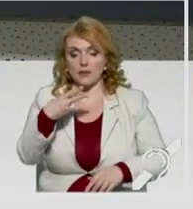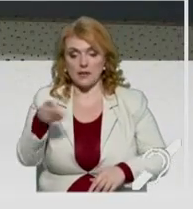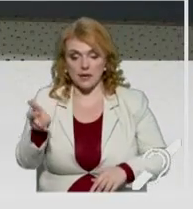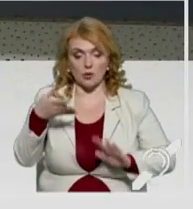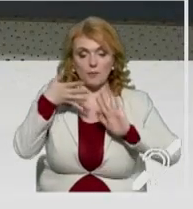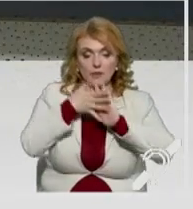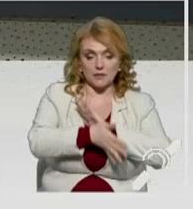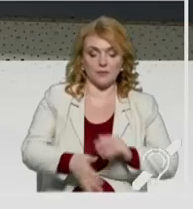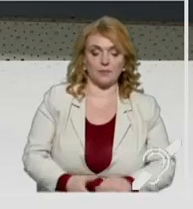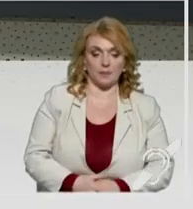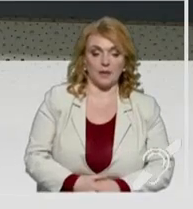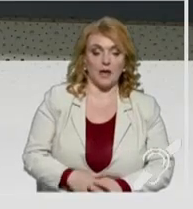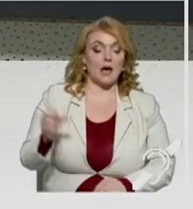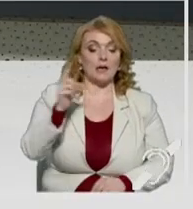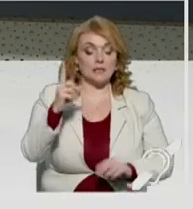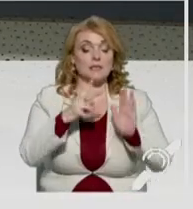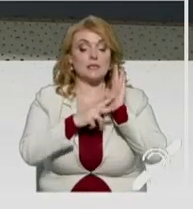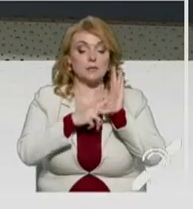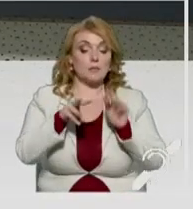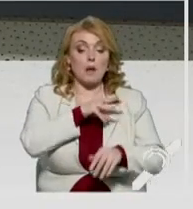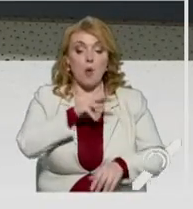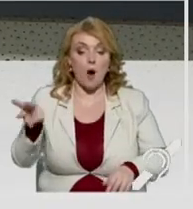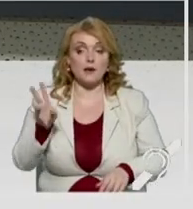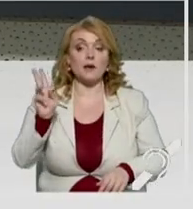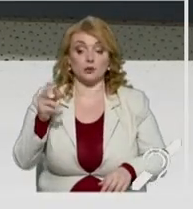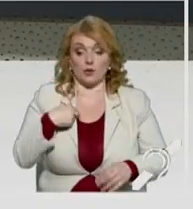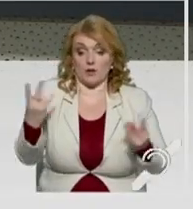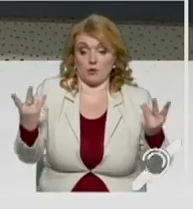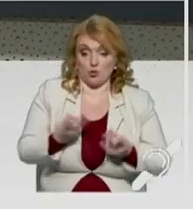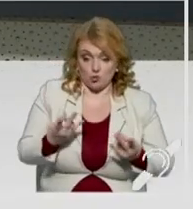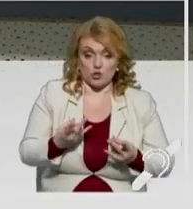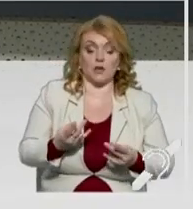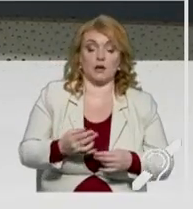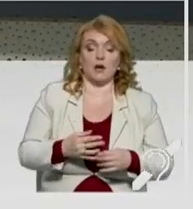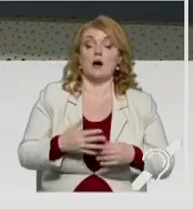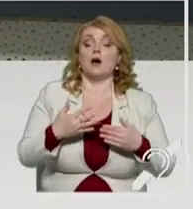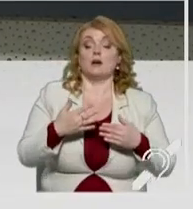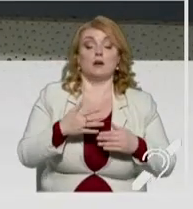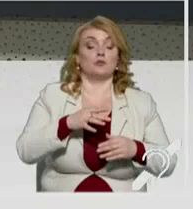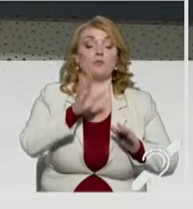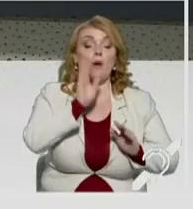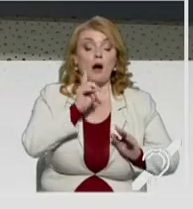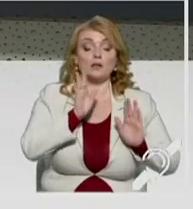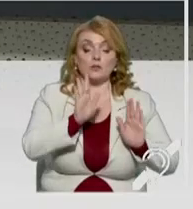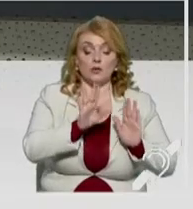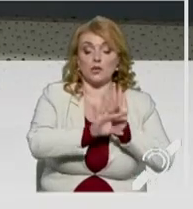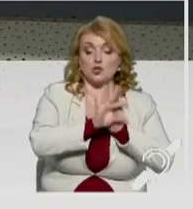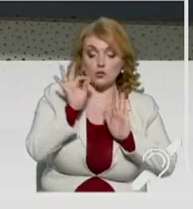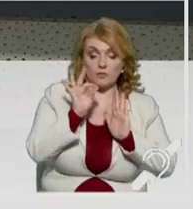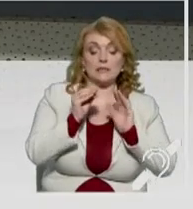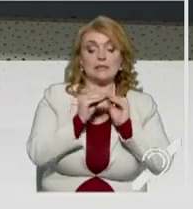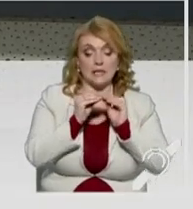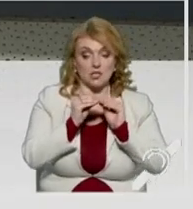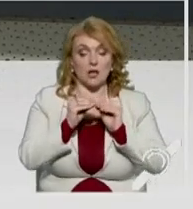din cele 70 de milioane necesare, avem 14,5 milioane identificate cu suportul partenerilor, Banca